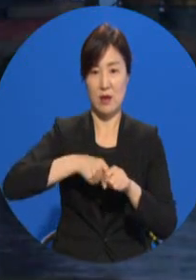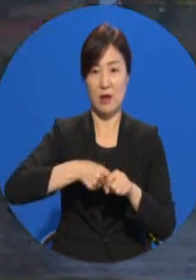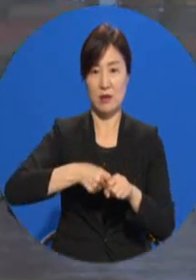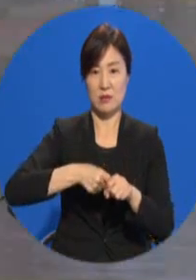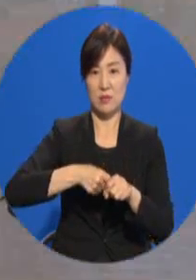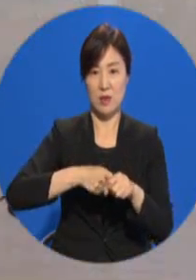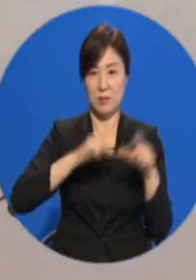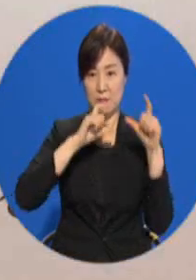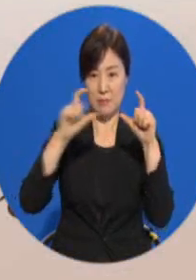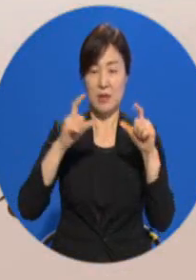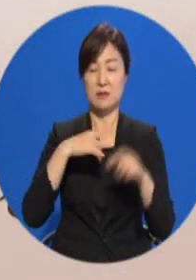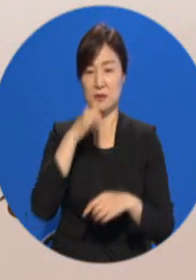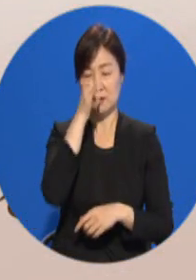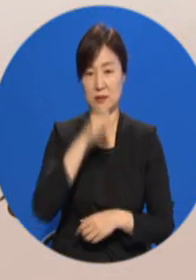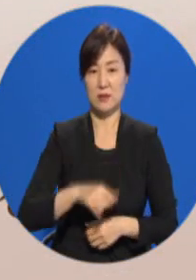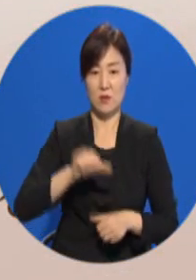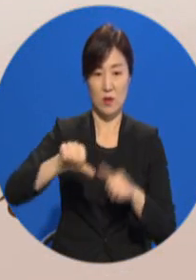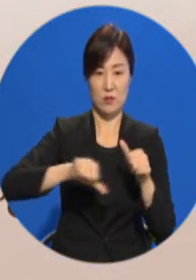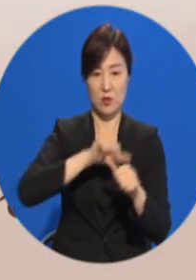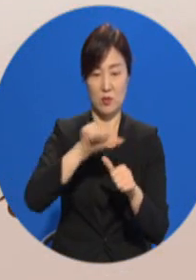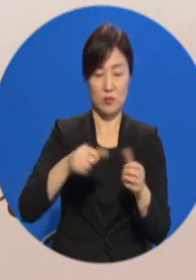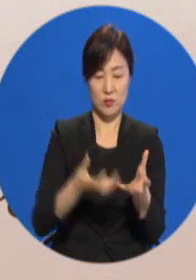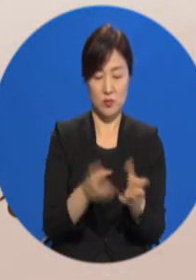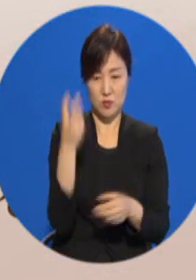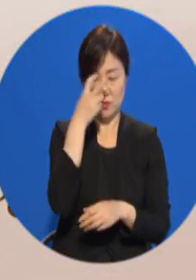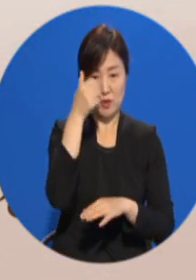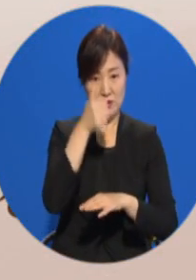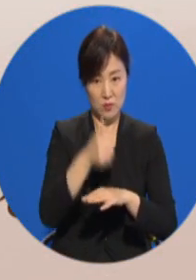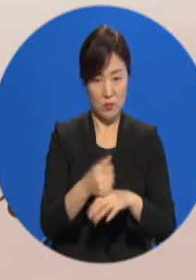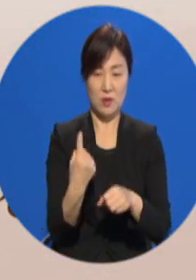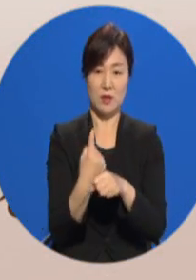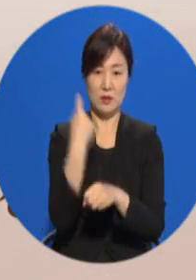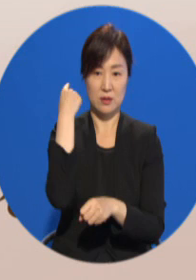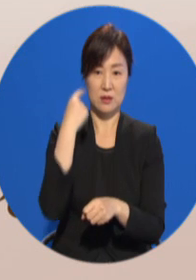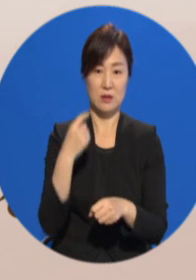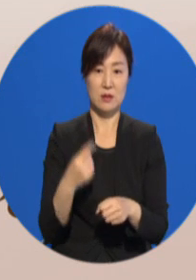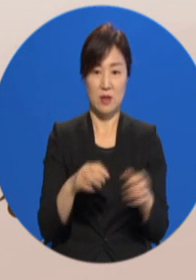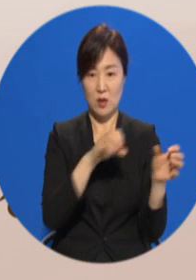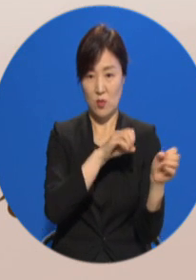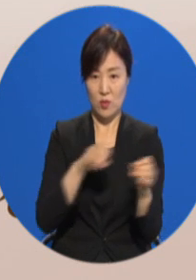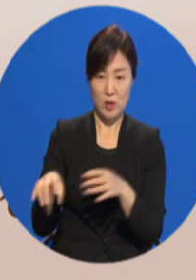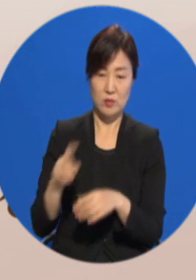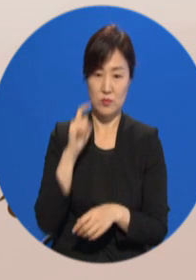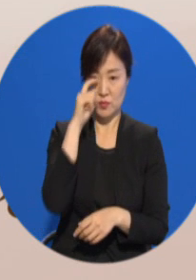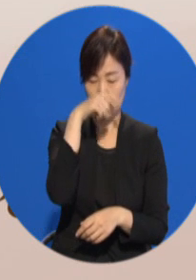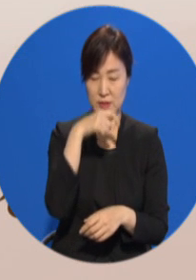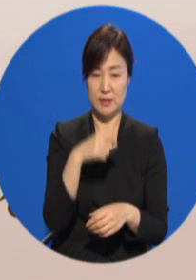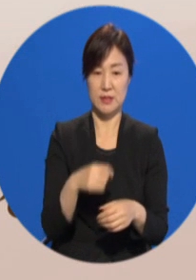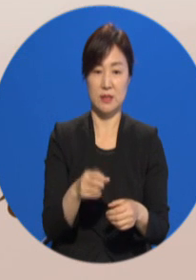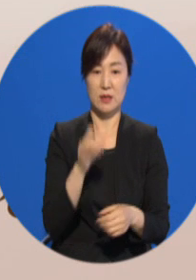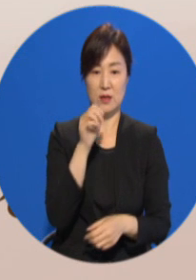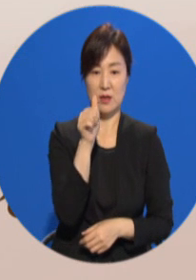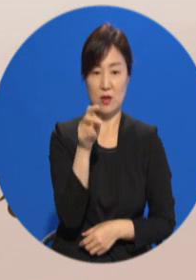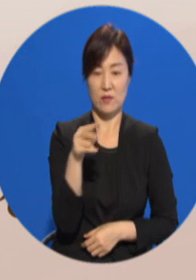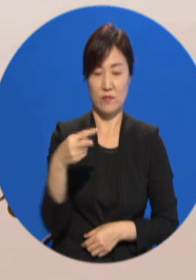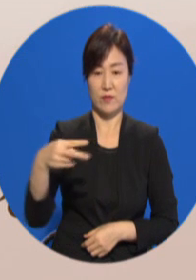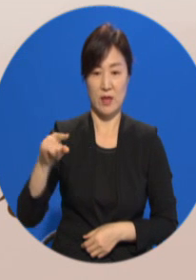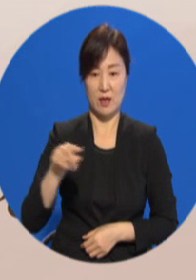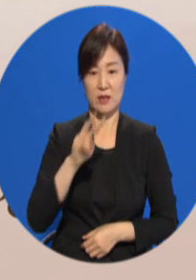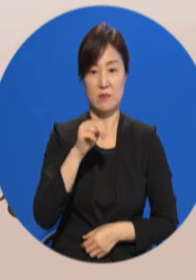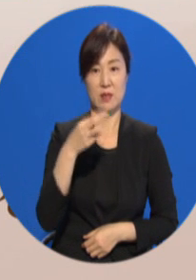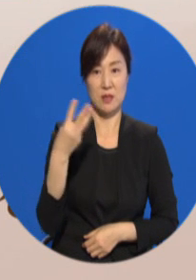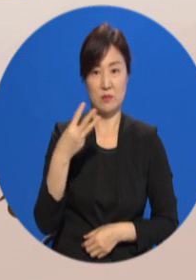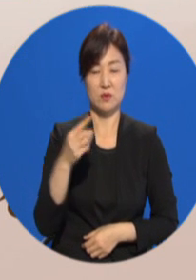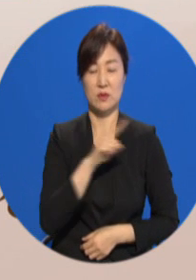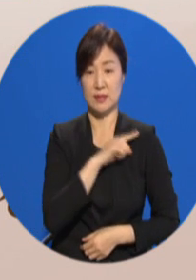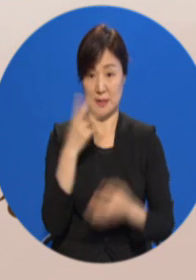빚었습니다. 환경부 조사 결과 지난해 대기오염물질 배출 사업장 가운데 현대제철 당진 공장이 2만 3천여 톤으로